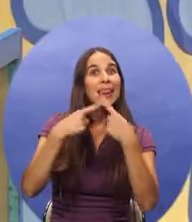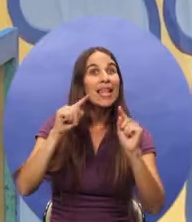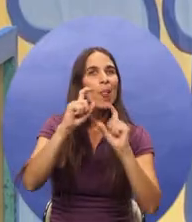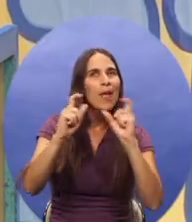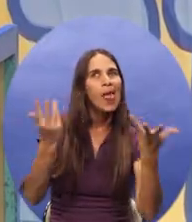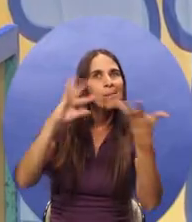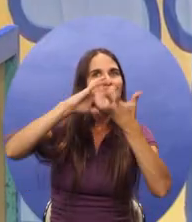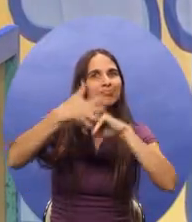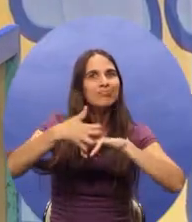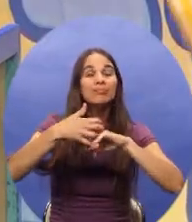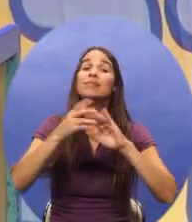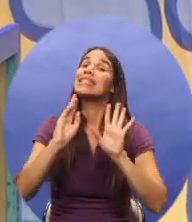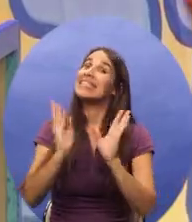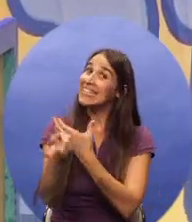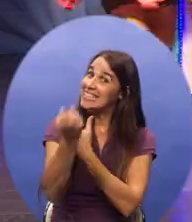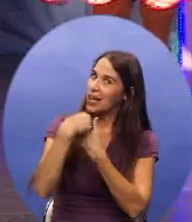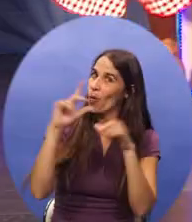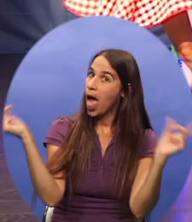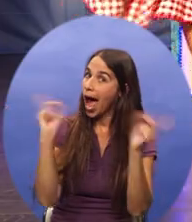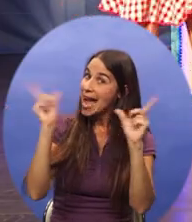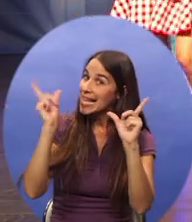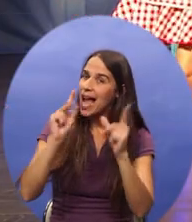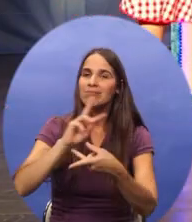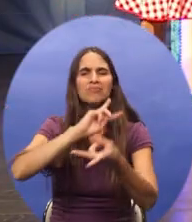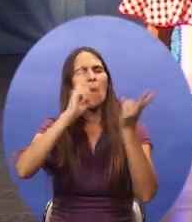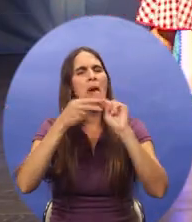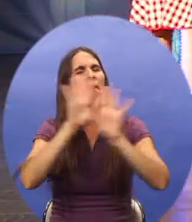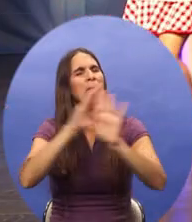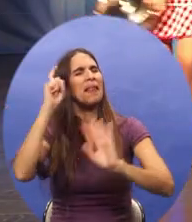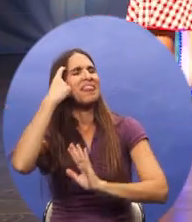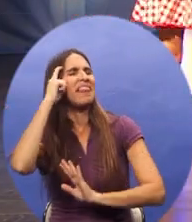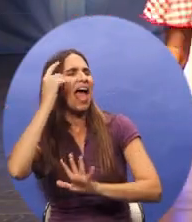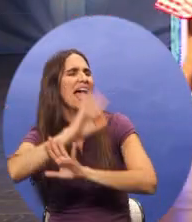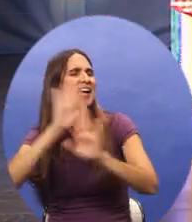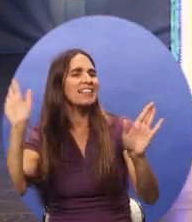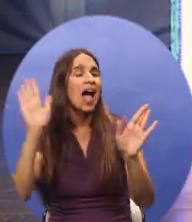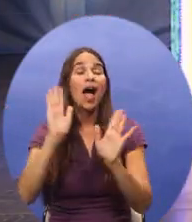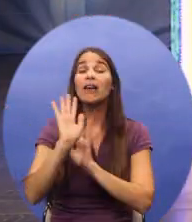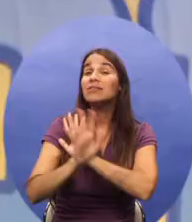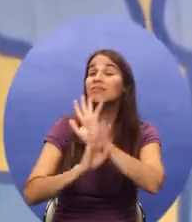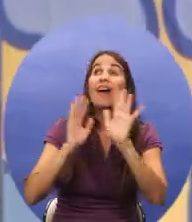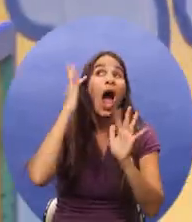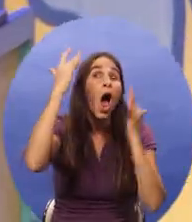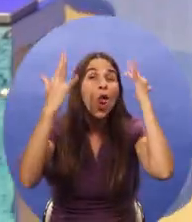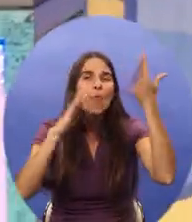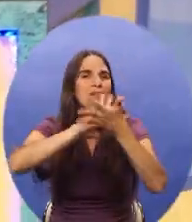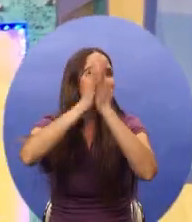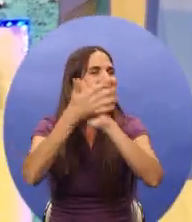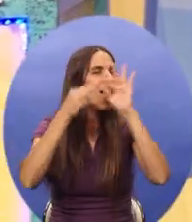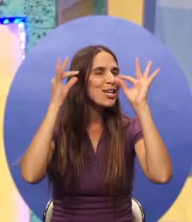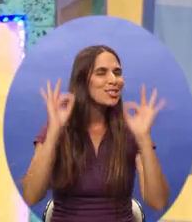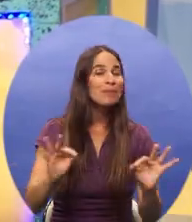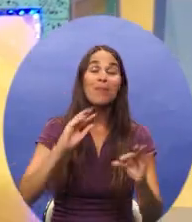עולים. הצטרפו לחגיגה, בעולם בלי דאגה, חלומות כאן מתגשמים,